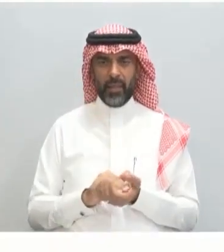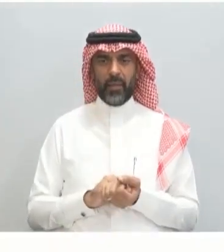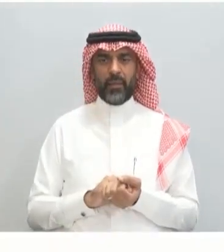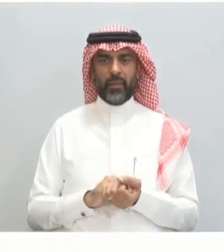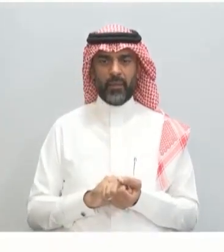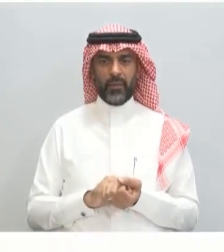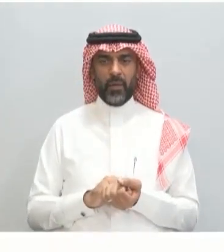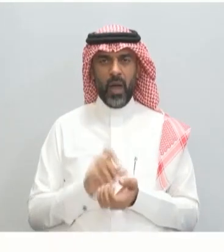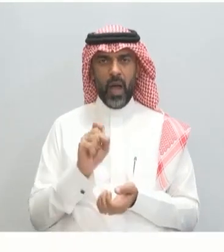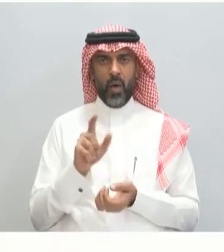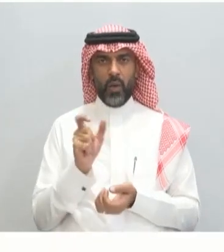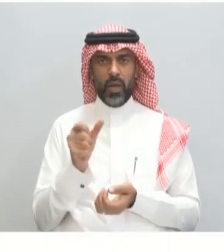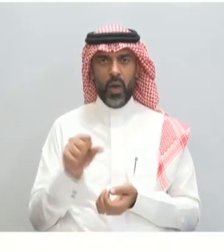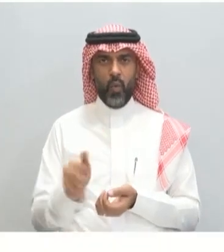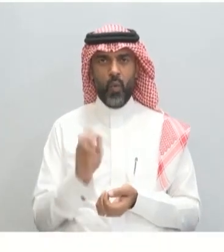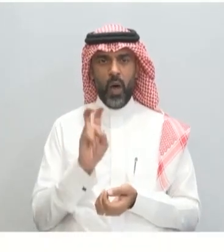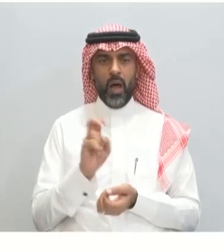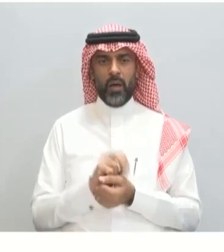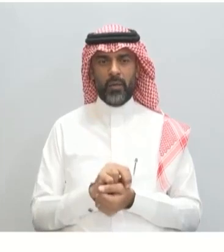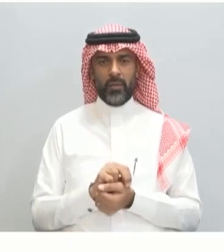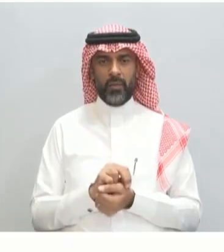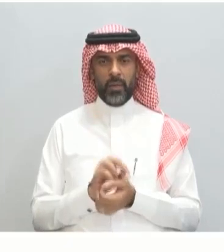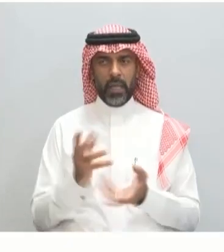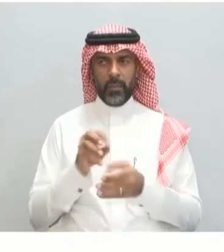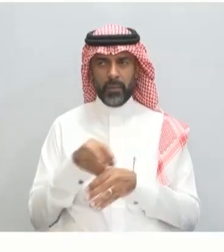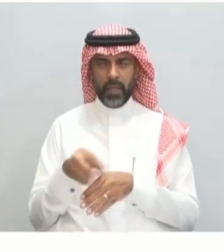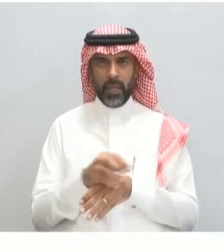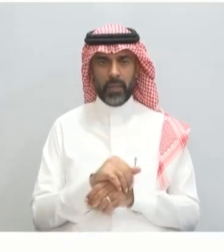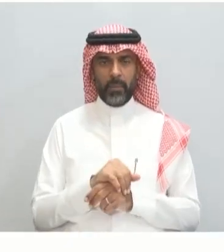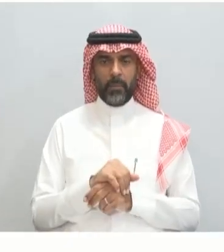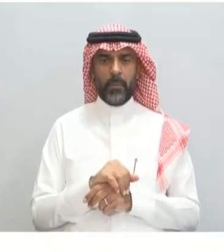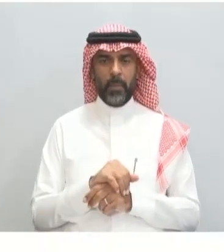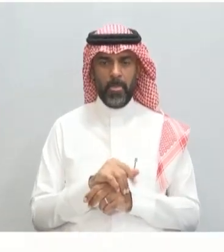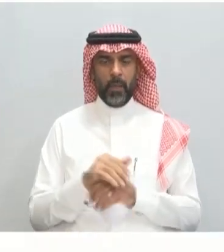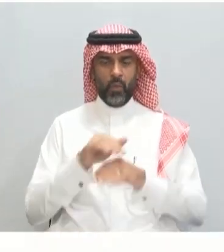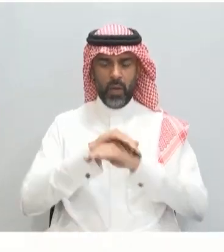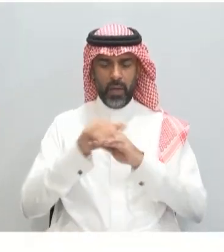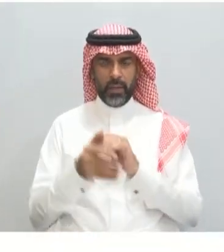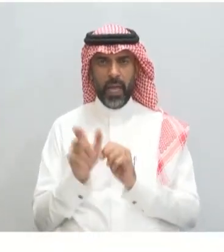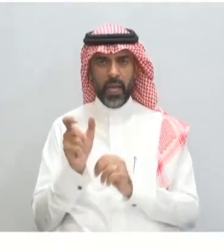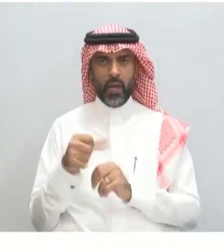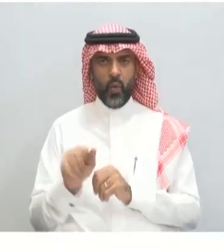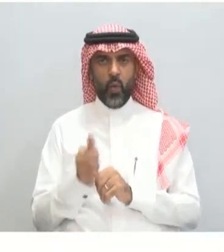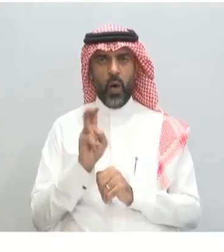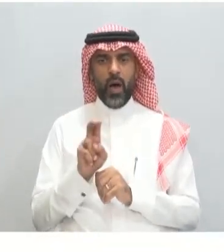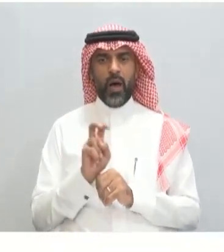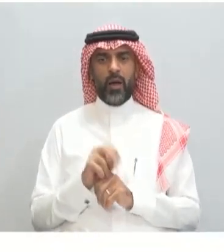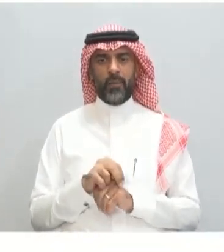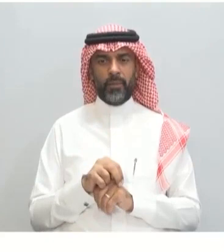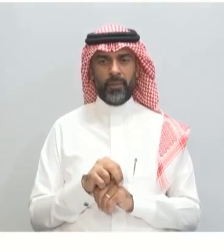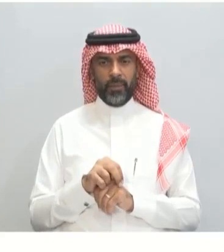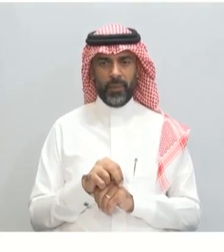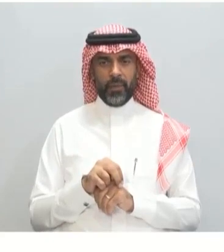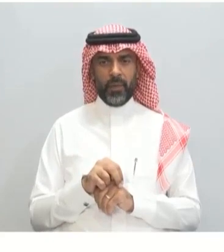الارض النواه وما يتبعها او كم تنقسم ومن ثم غطاء النواه الذي يلي ابنائي وبناتي